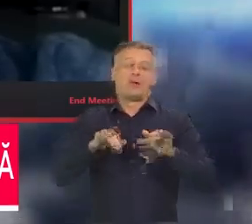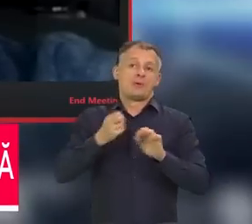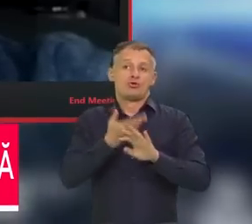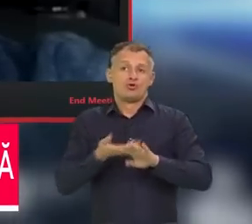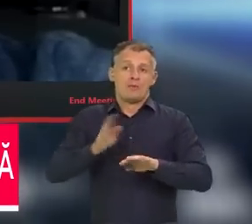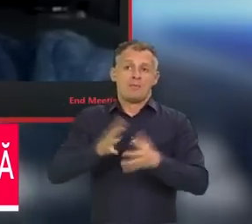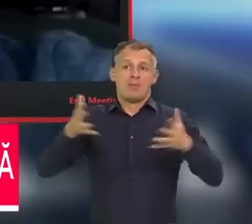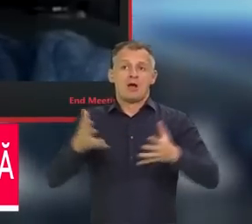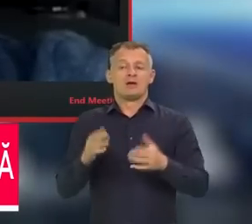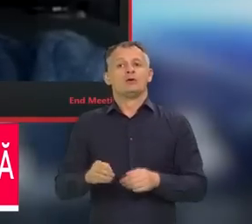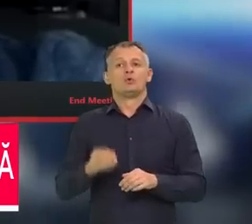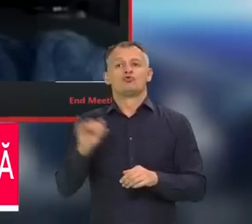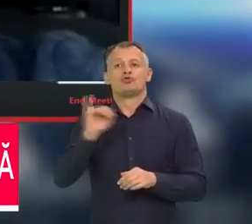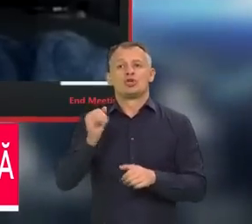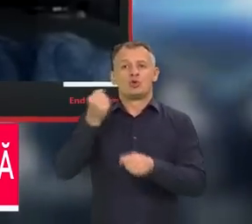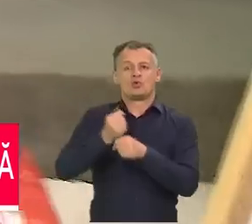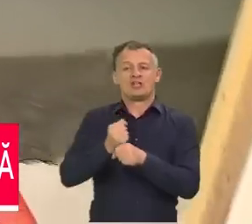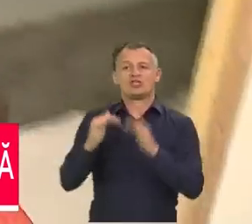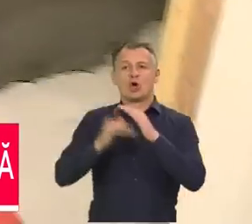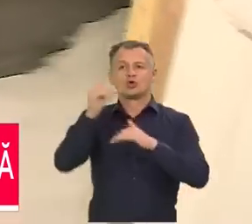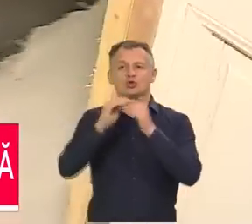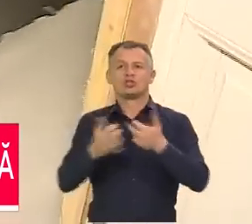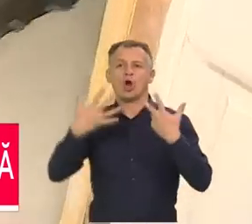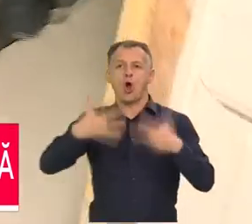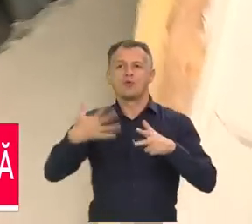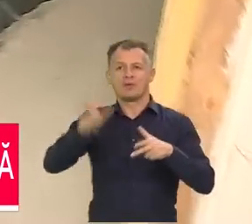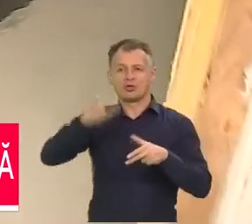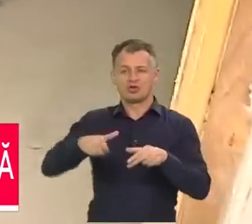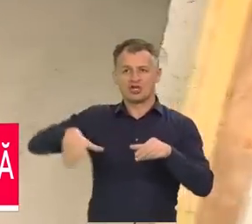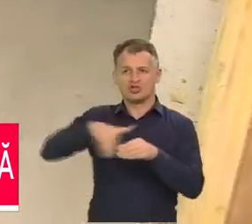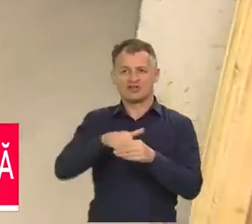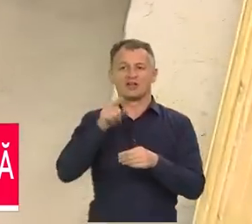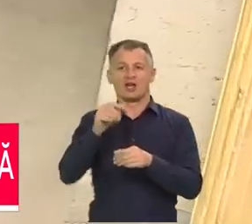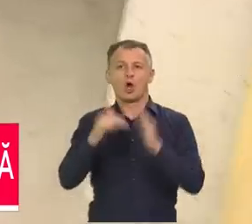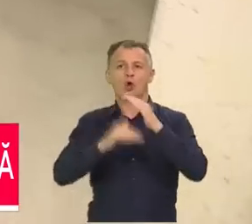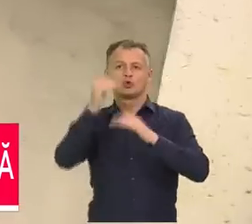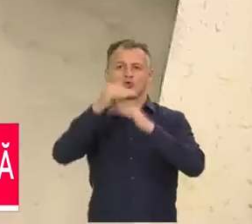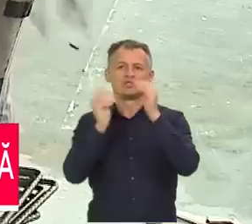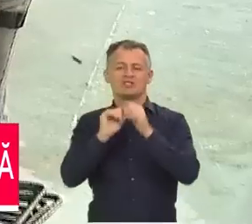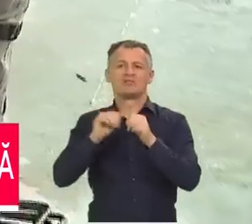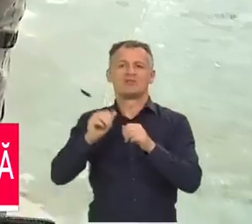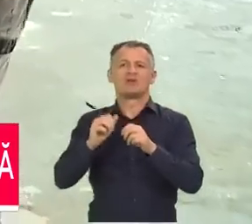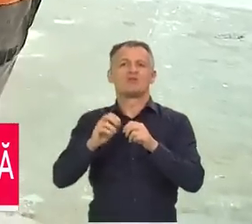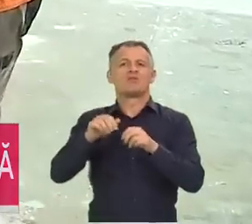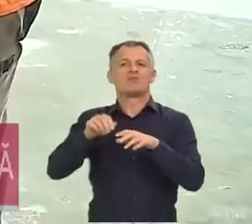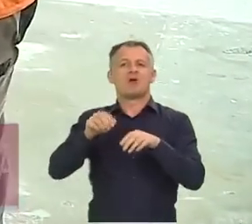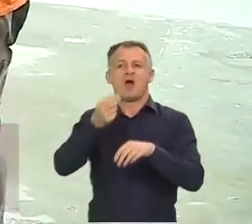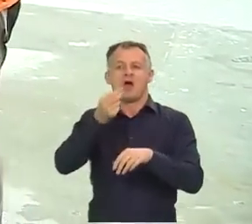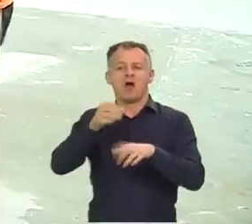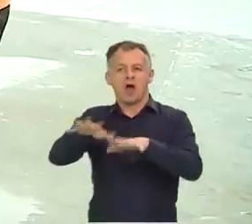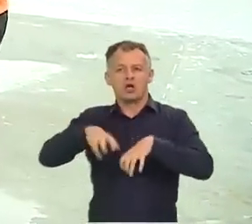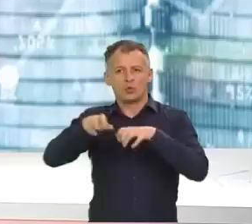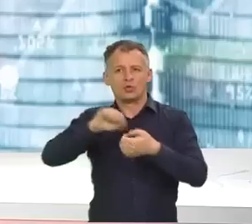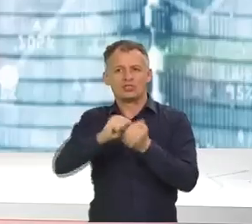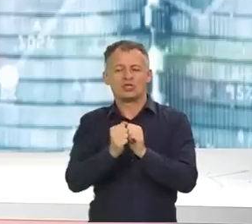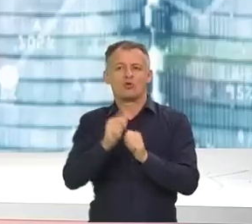și asupra celor care lucrează în construcții. 800.000 de oameni lucrează în construcții, agricultură sau industrie alimentară din România.